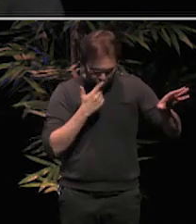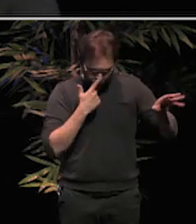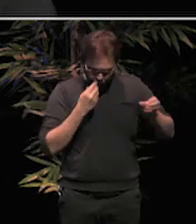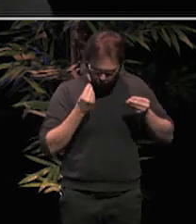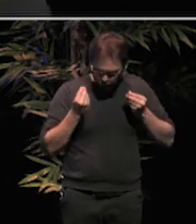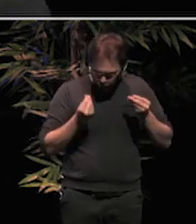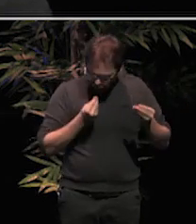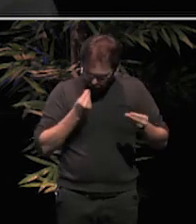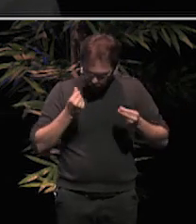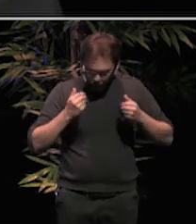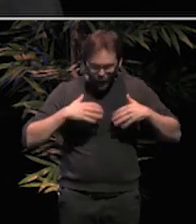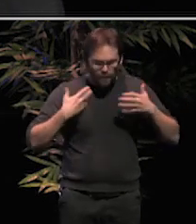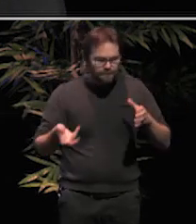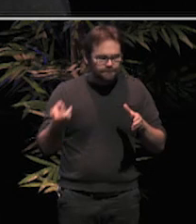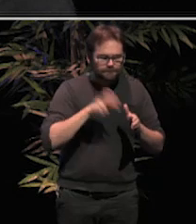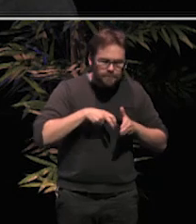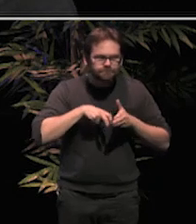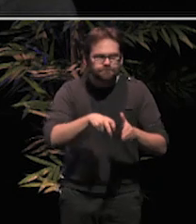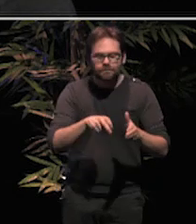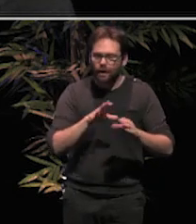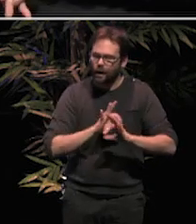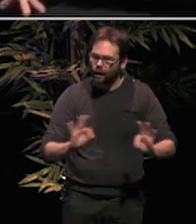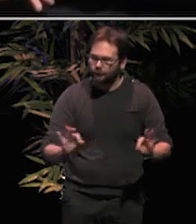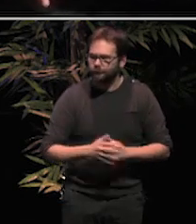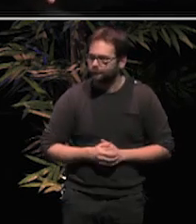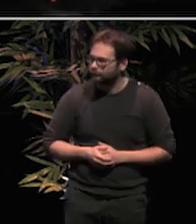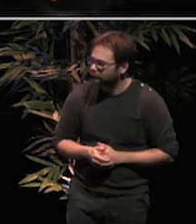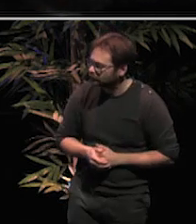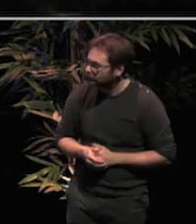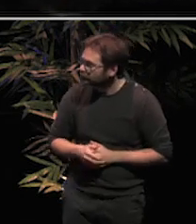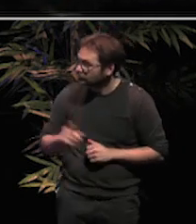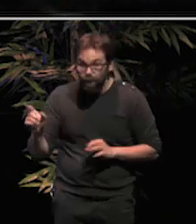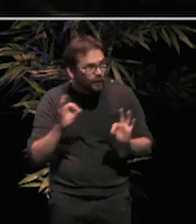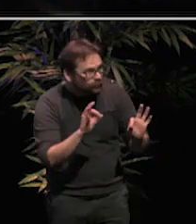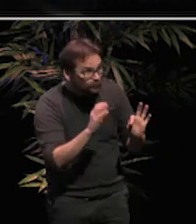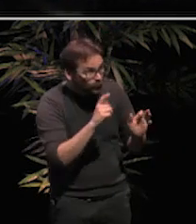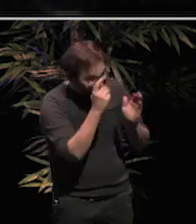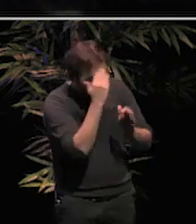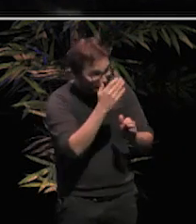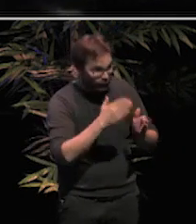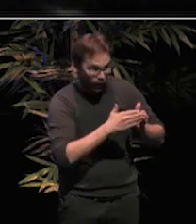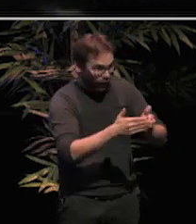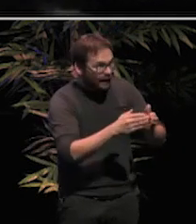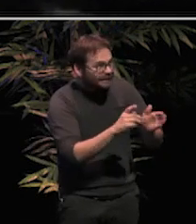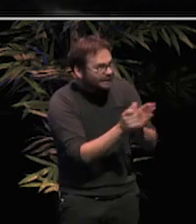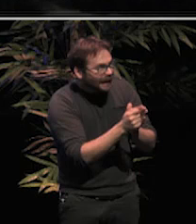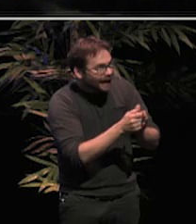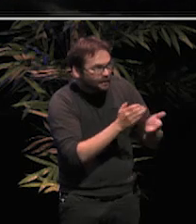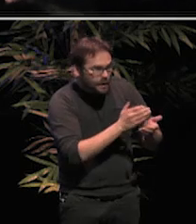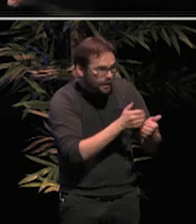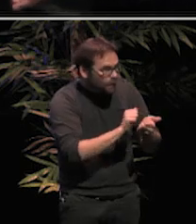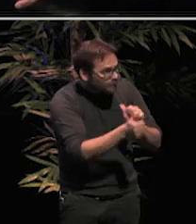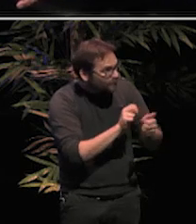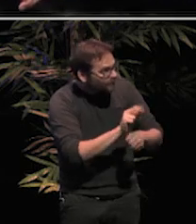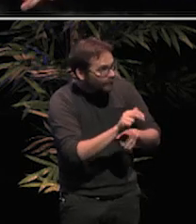pour partir en fait assez serein, quoi. Alors justement, plus l'échéance arrive, j'imagine que tu as le stress qui monte parce qu'on